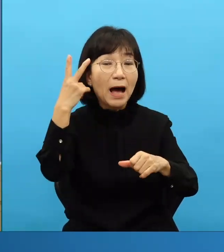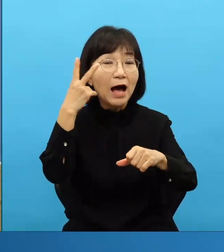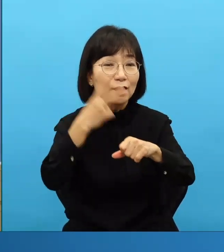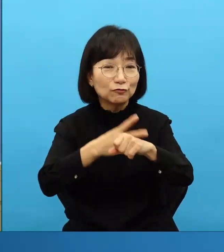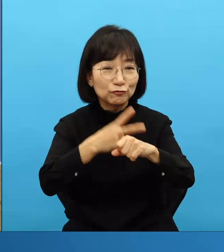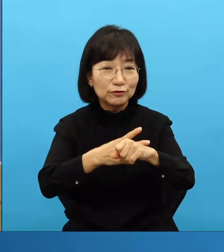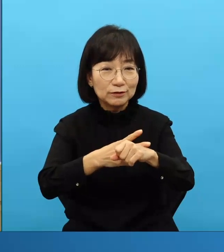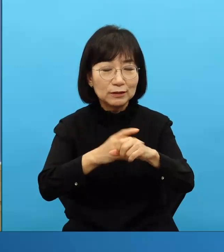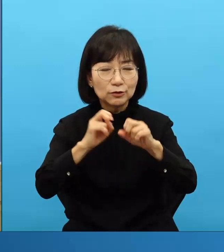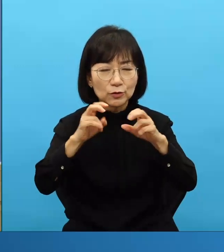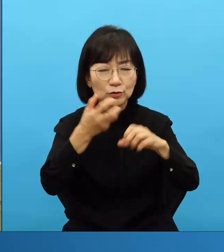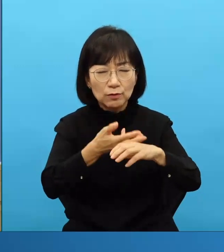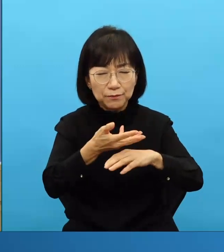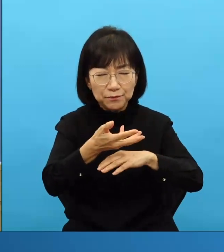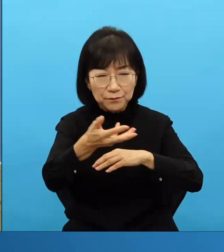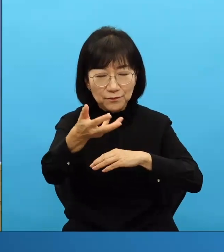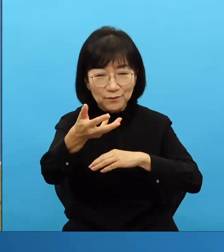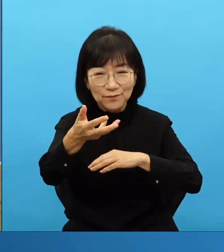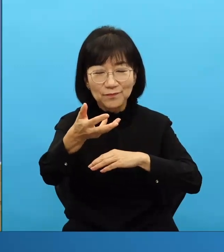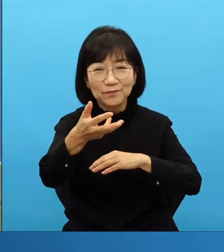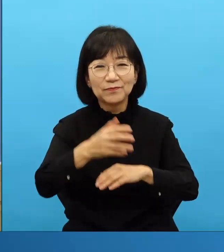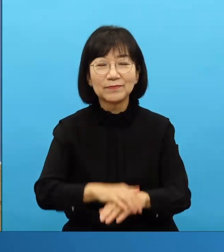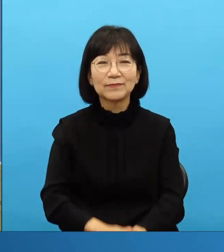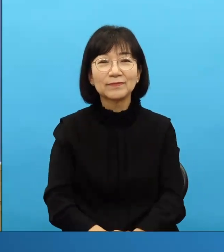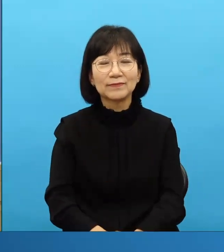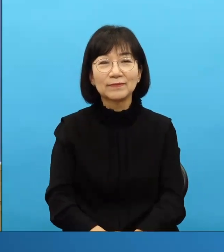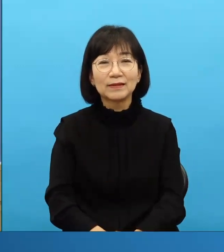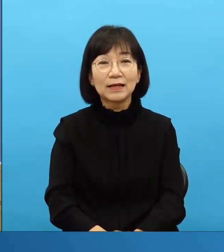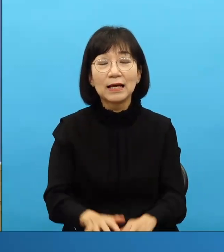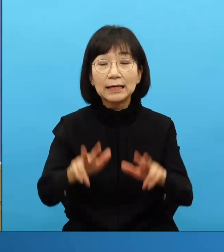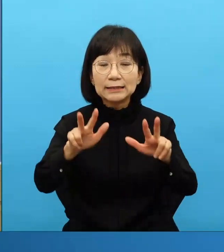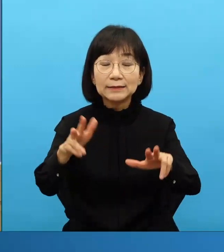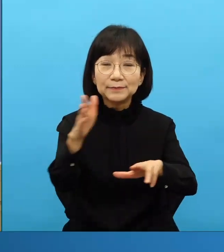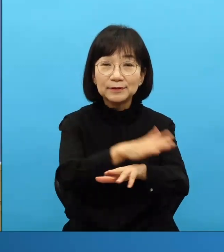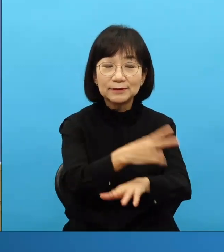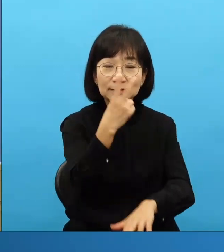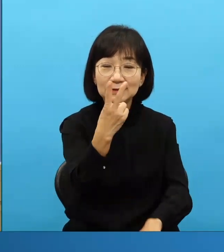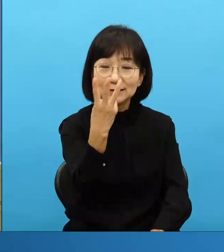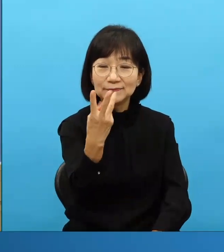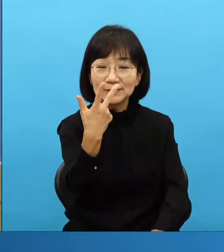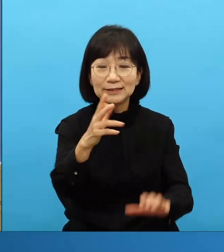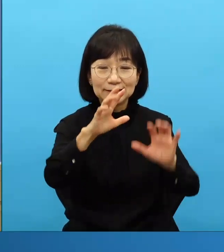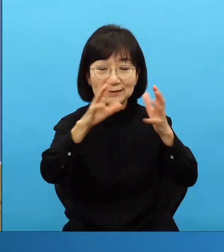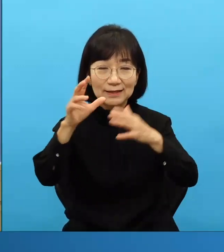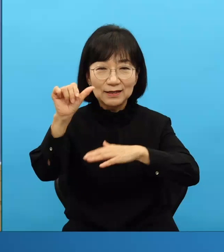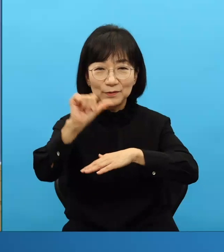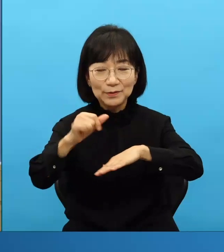Paul's missions. 지금부터 237 나라 5천 종족 복음화에 우리 임마누엘